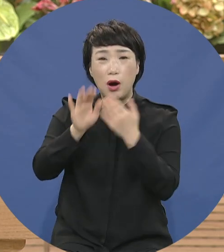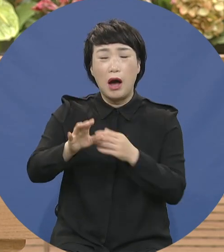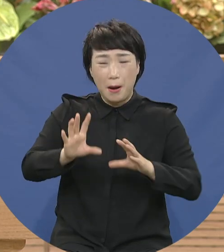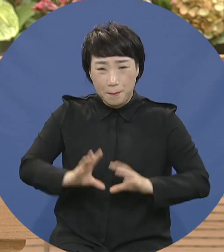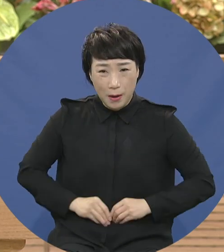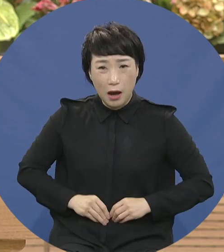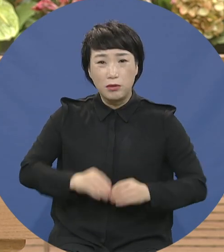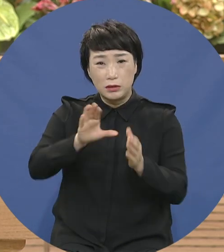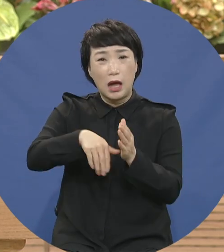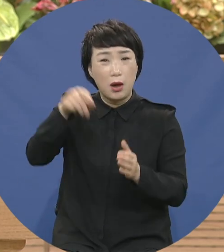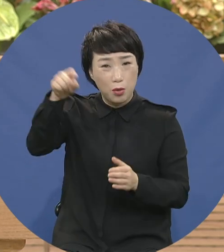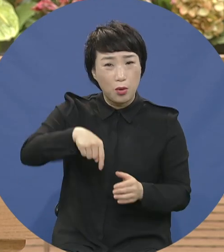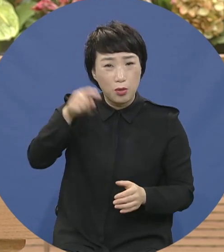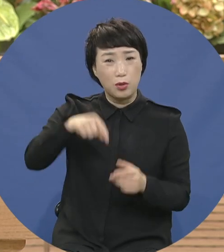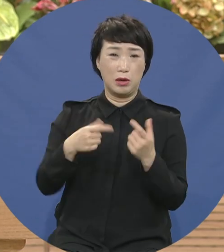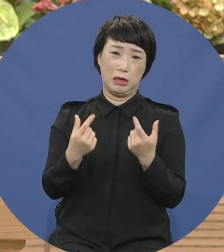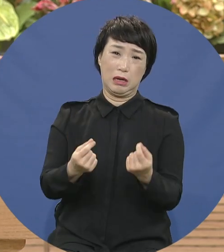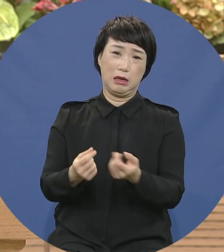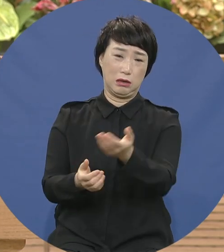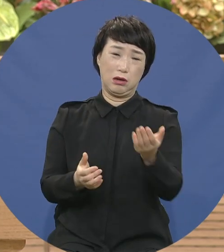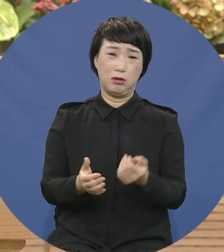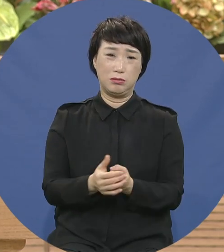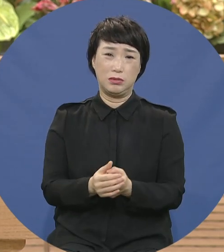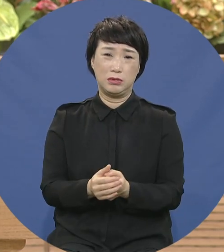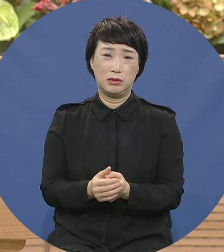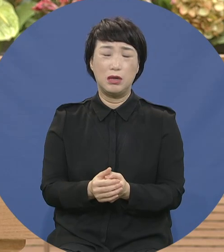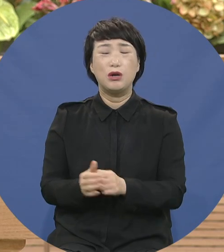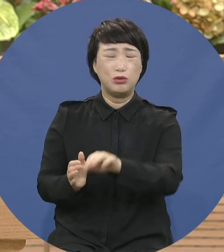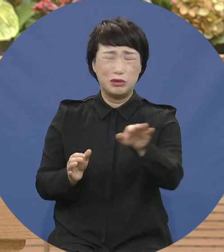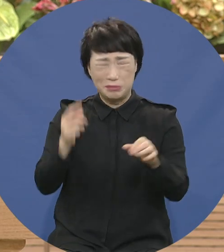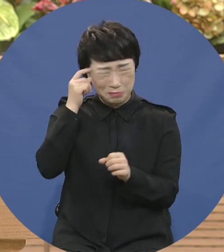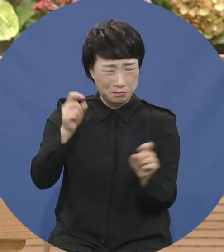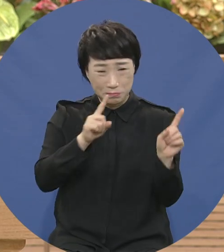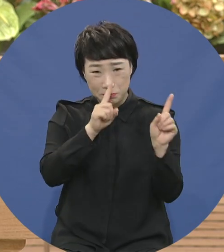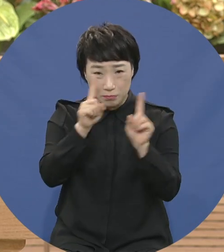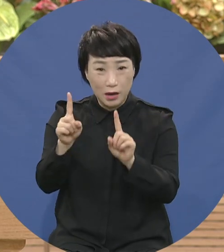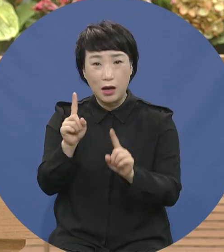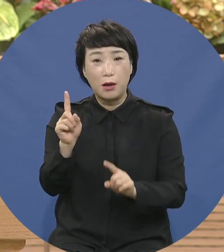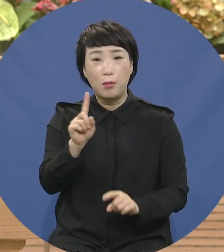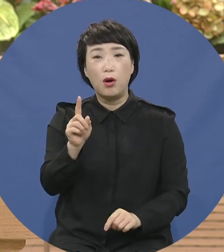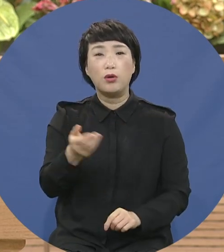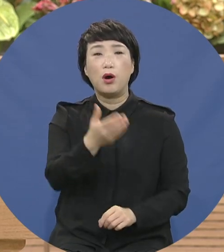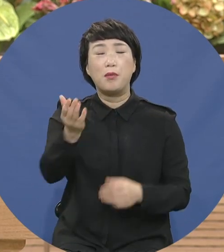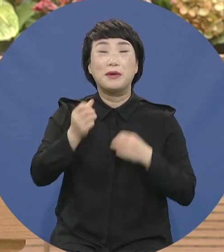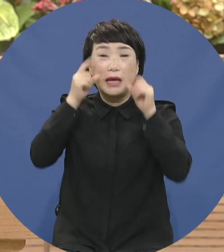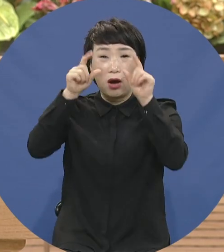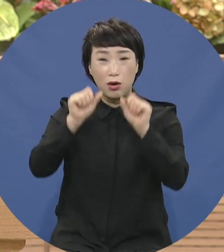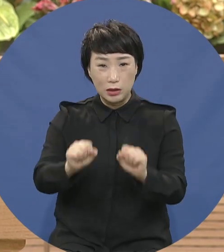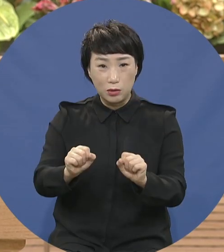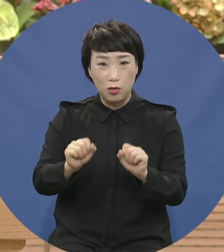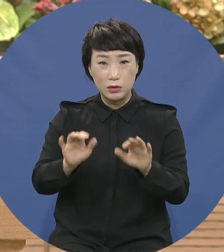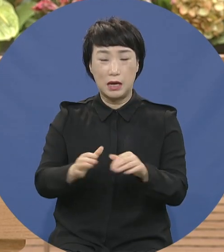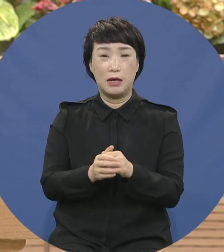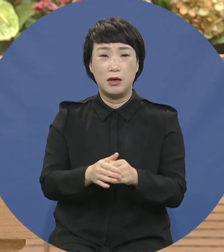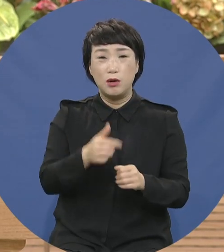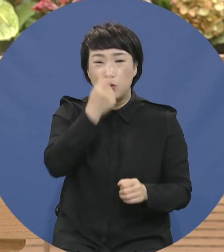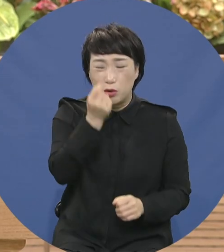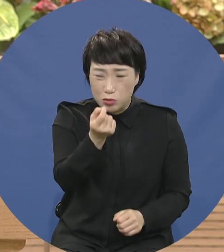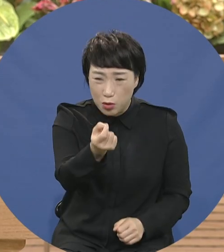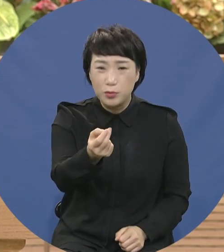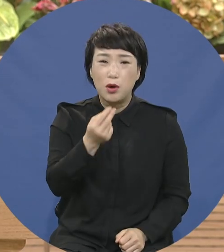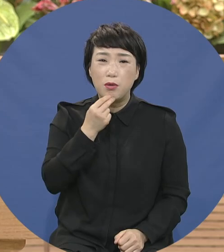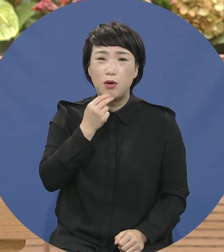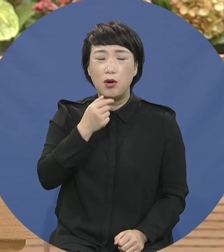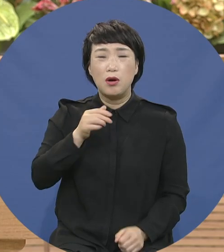기근의 소리가 들려오는 것 같지 않느냐? 우리가 정신 차리게 뭐냐? 깨어서 점도 없고 음도